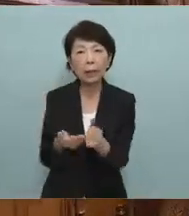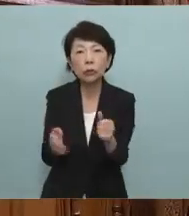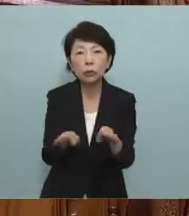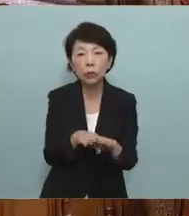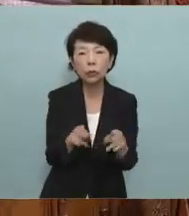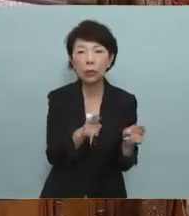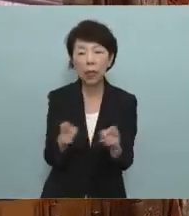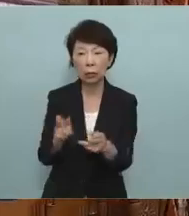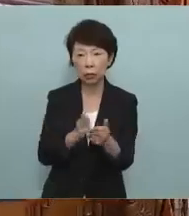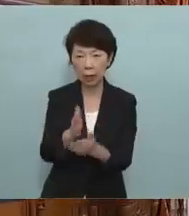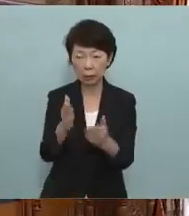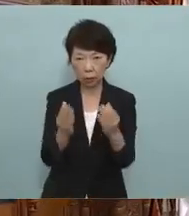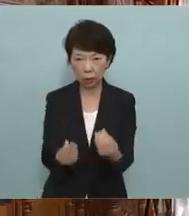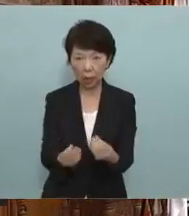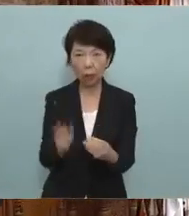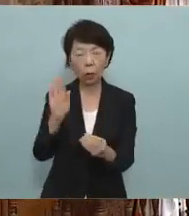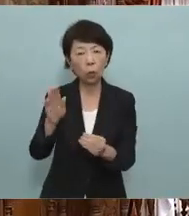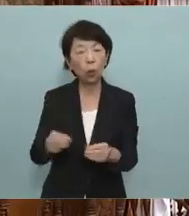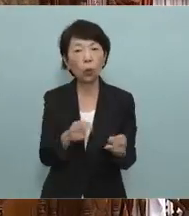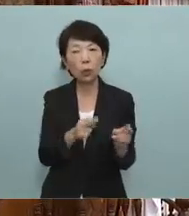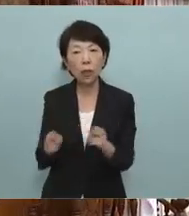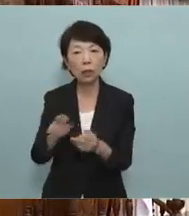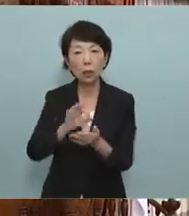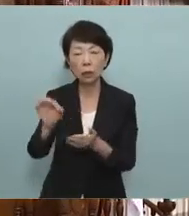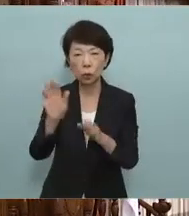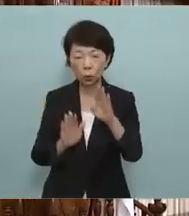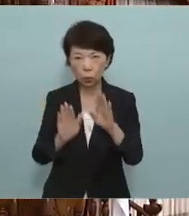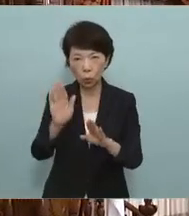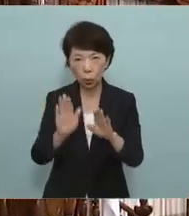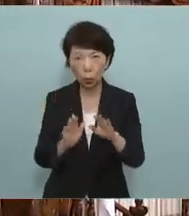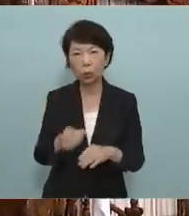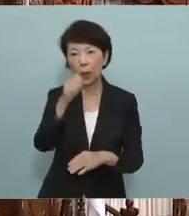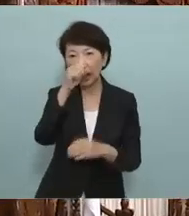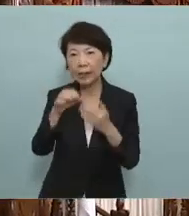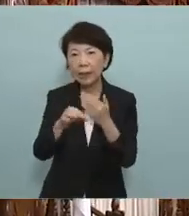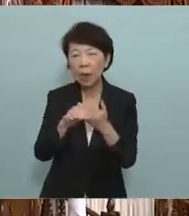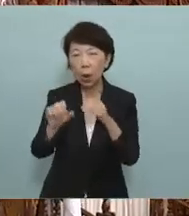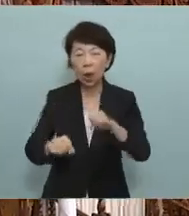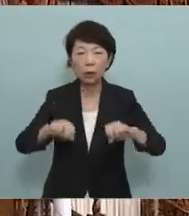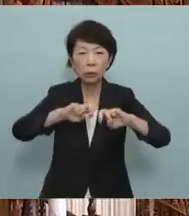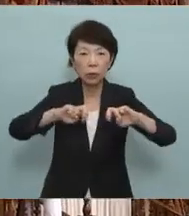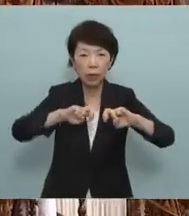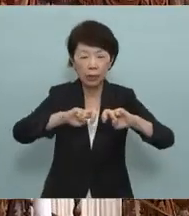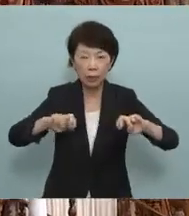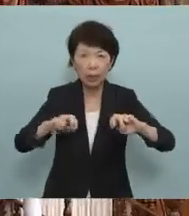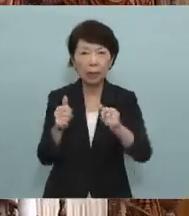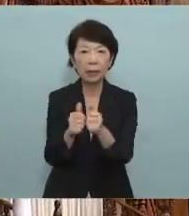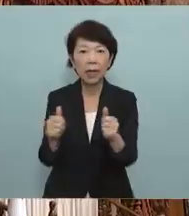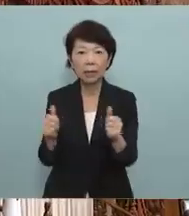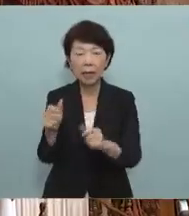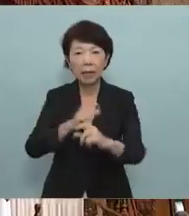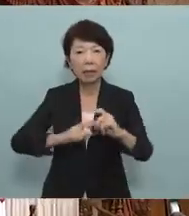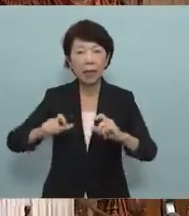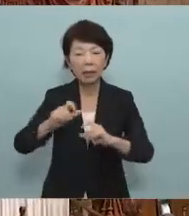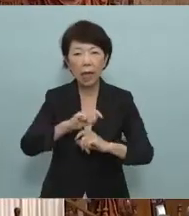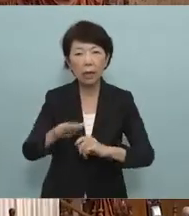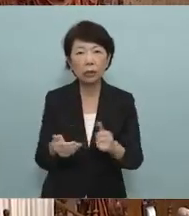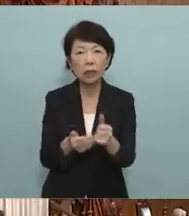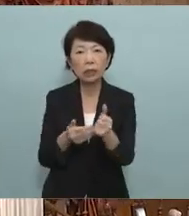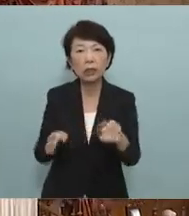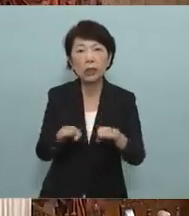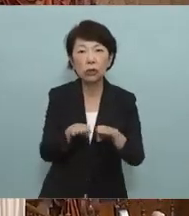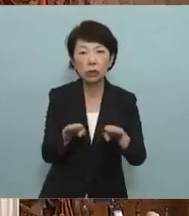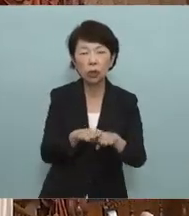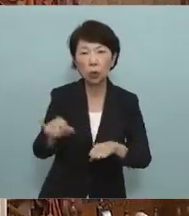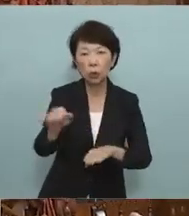が、今後、新制度の利用状況や好事例を把握・分析し、男性のさらなる育児休業の